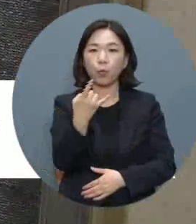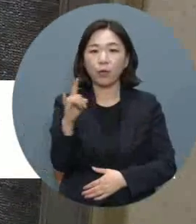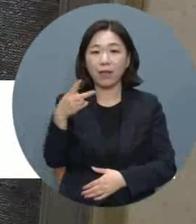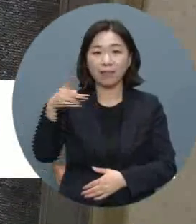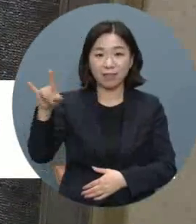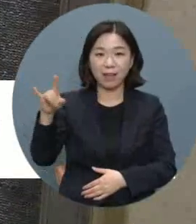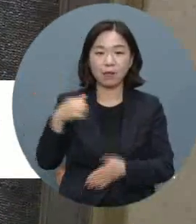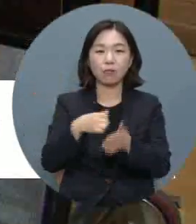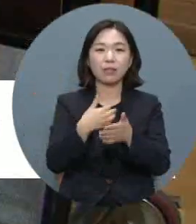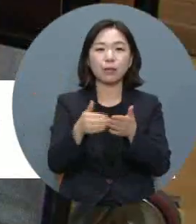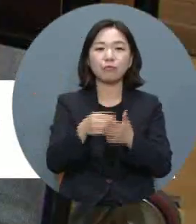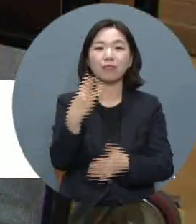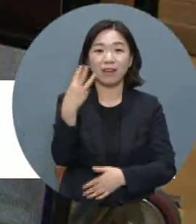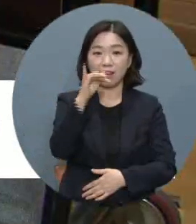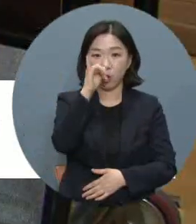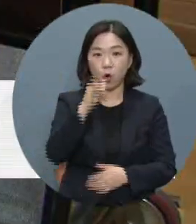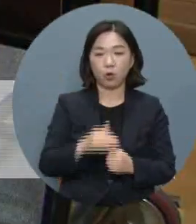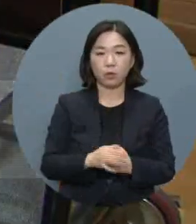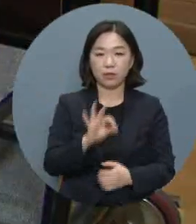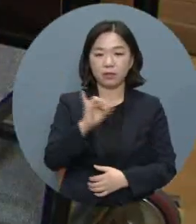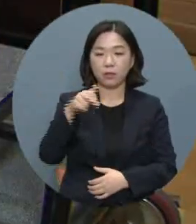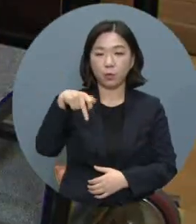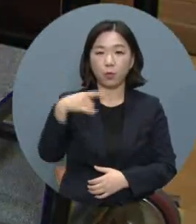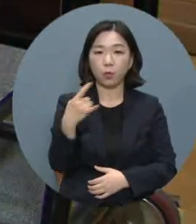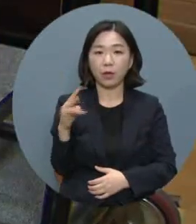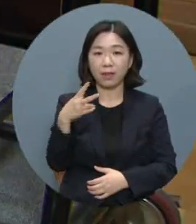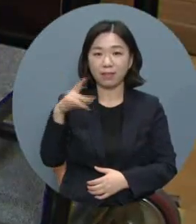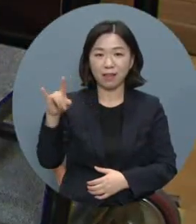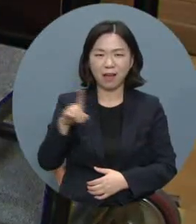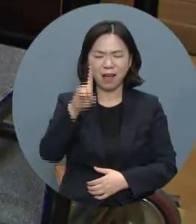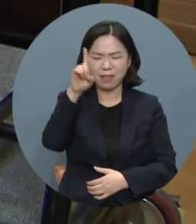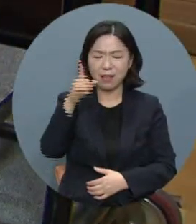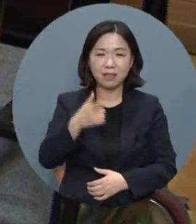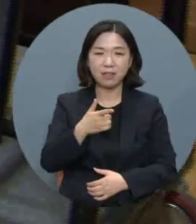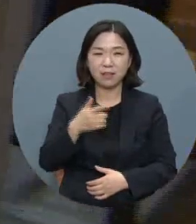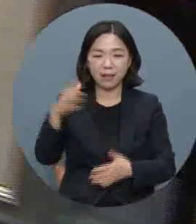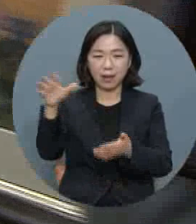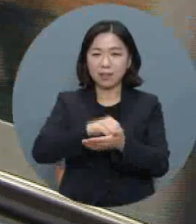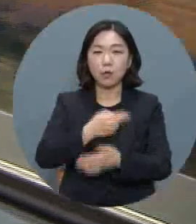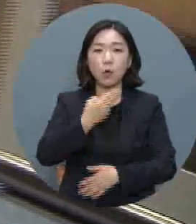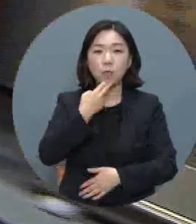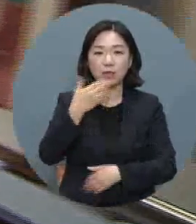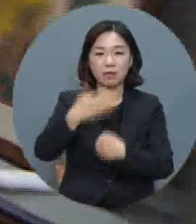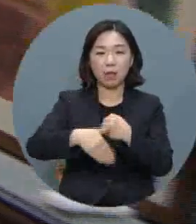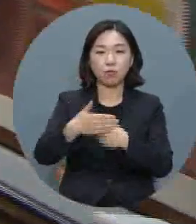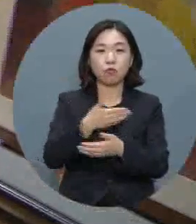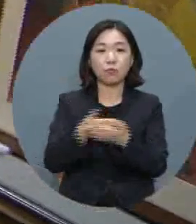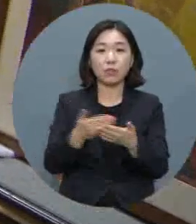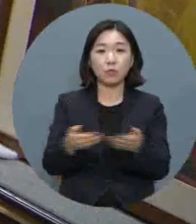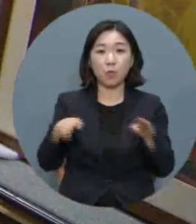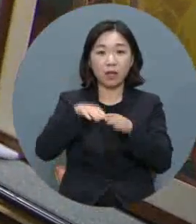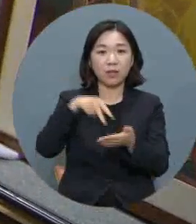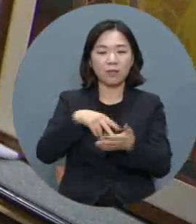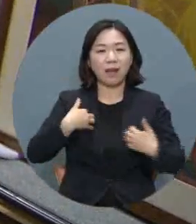석점이나 들어 있습니다. 이퀘대 작품이 한 점도 없었던 대구 미술관으로선